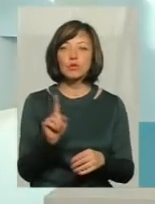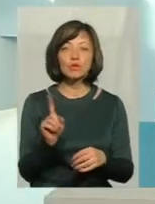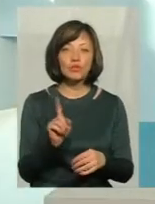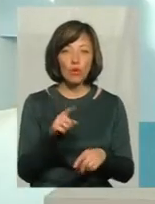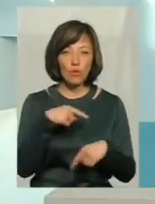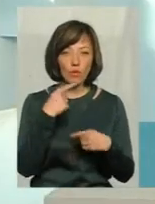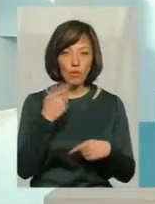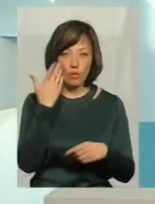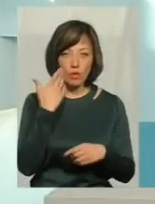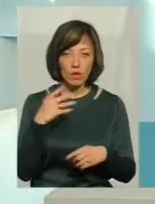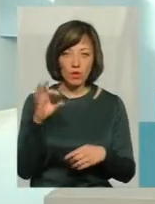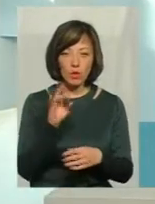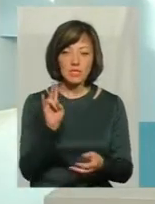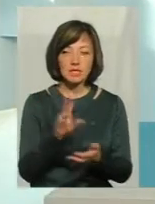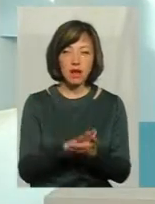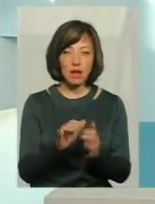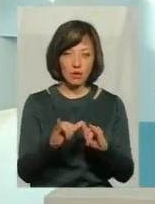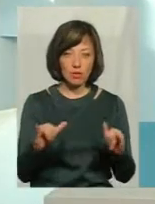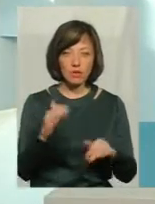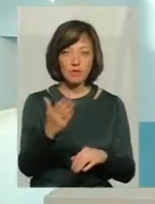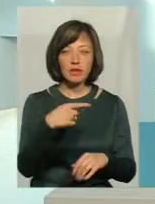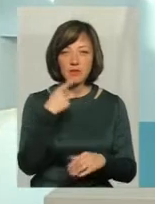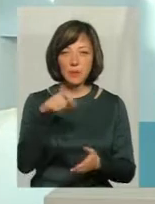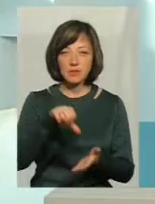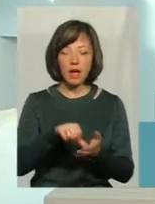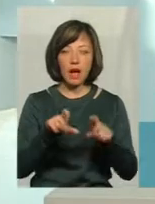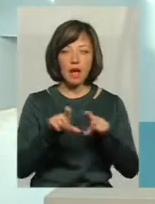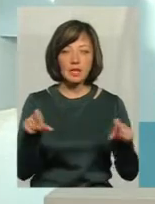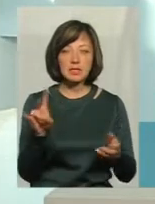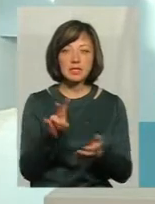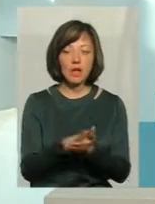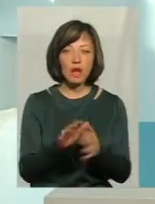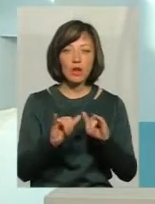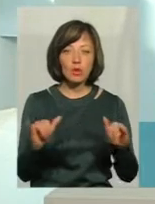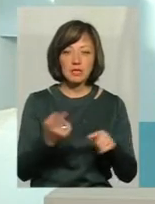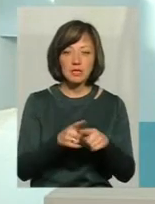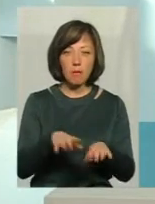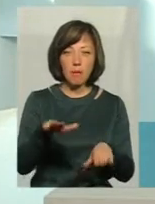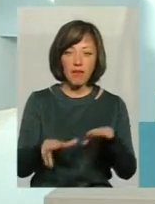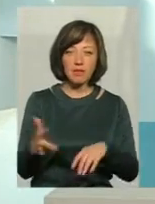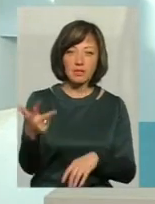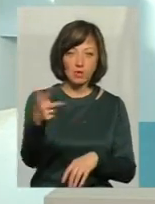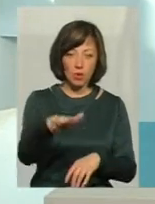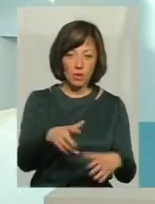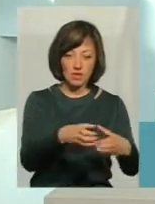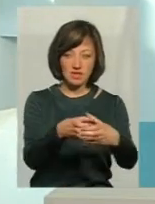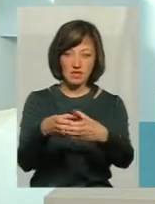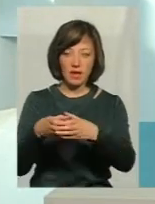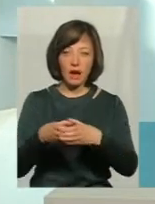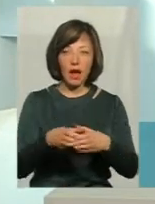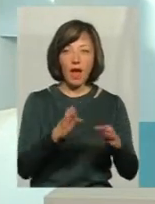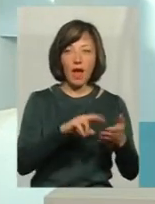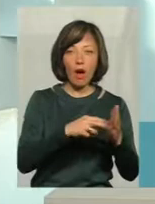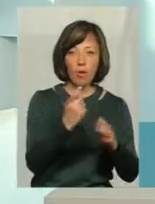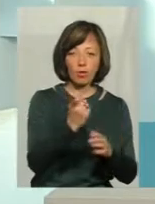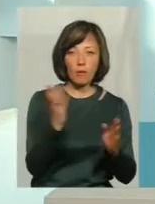йде мова, коли я говорю про сталий розвиток, тому що ви казали, що представляє агенцію сталого розвитку. Це баланс трьох сфер – економіка, екологія